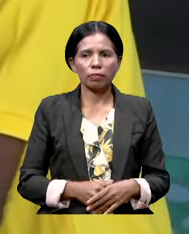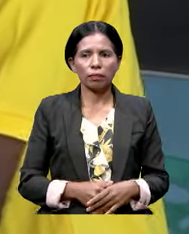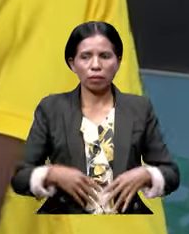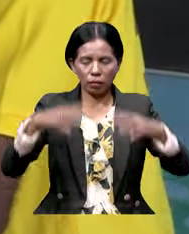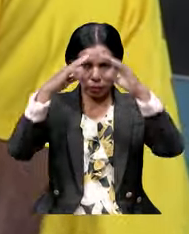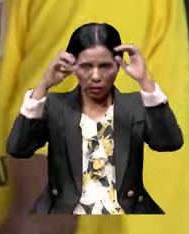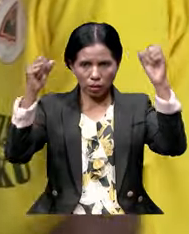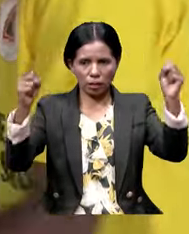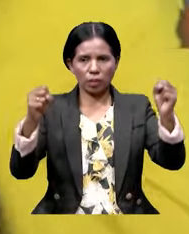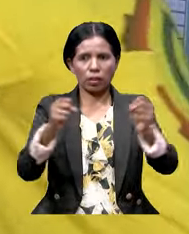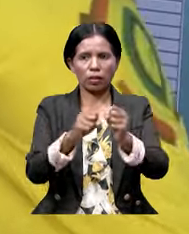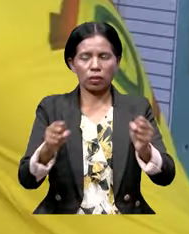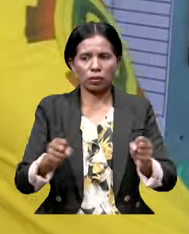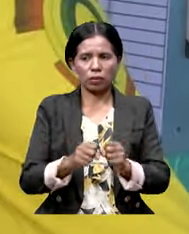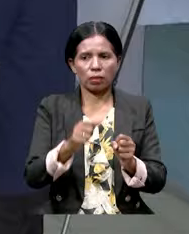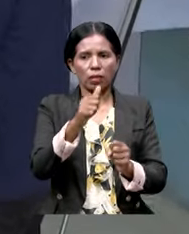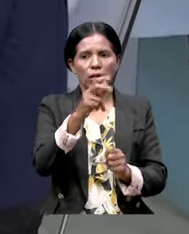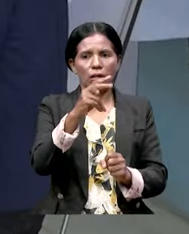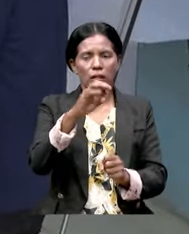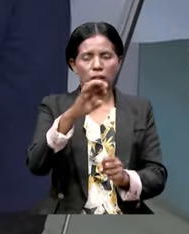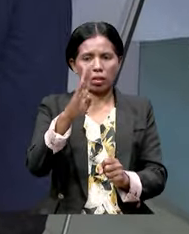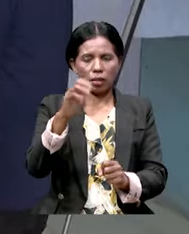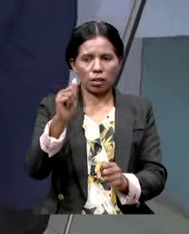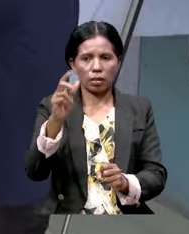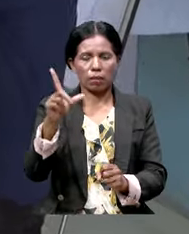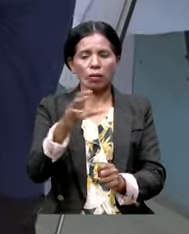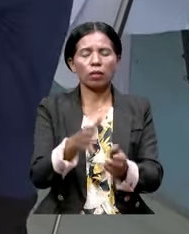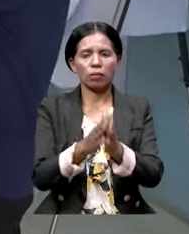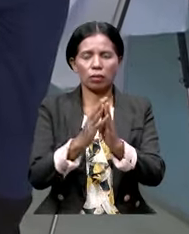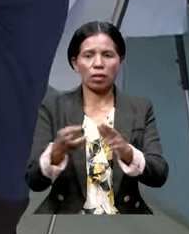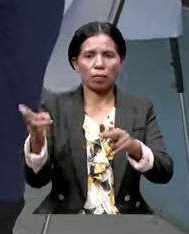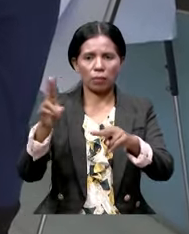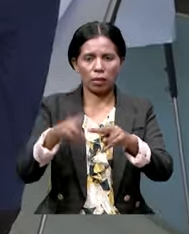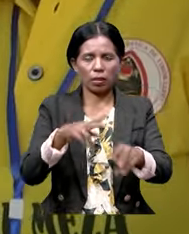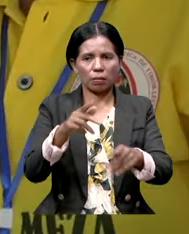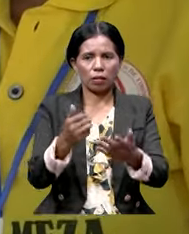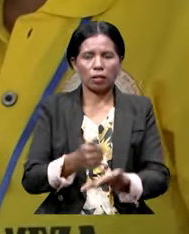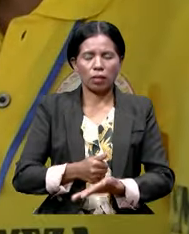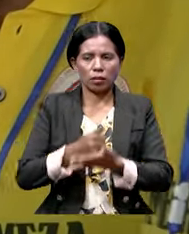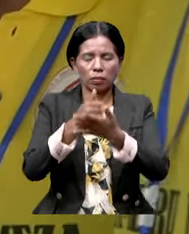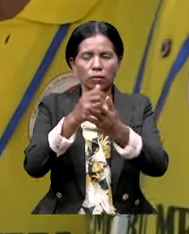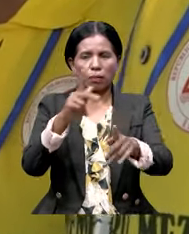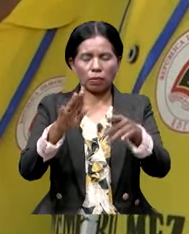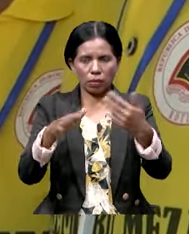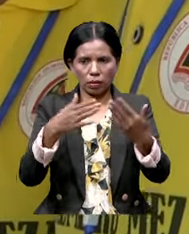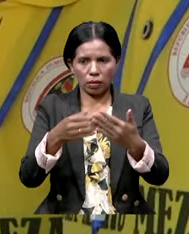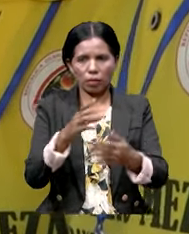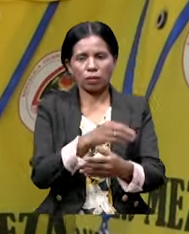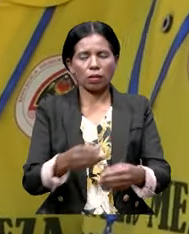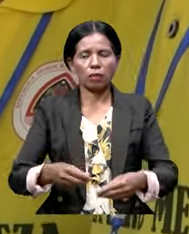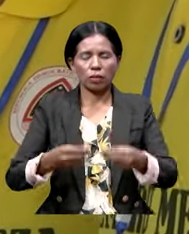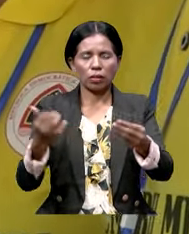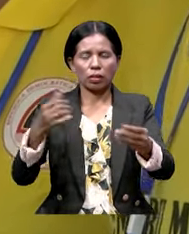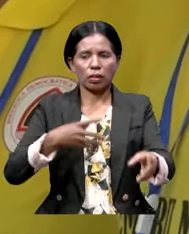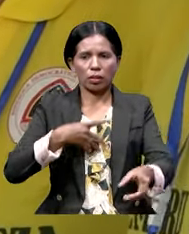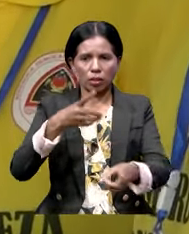Presidente da Assembleia Suku Aníbal da Cruz Mos, Russo está atualmente ema tuhalo atendimento da comunidade, onde exerce sirene